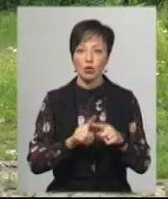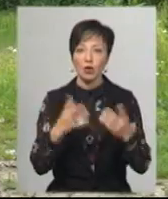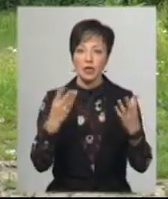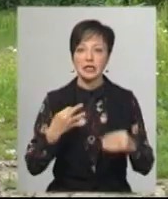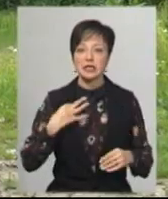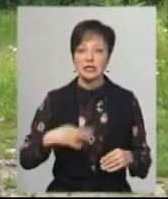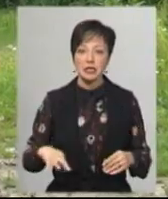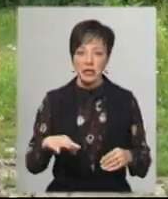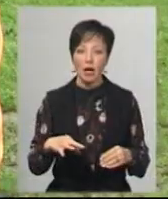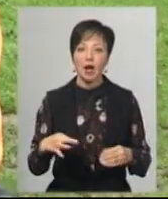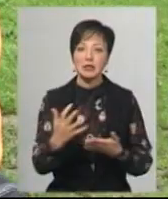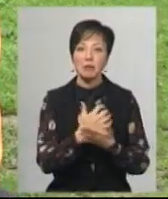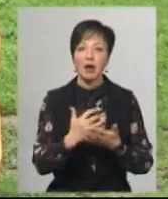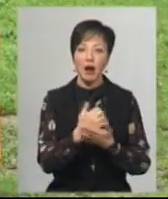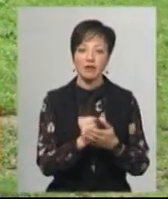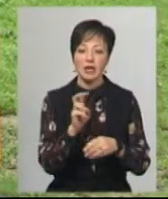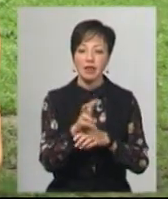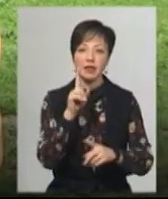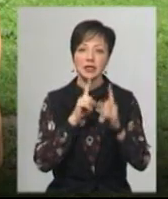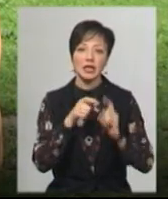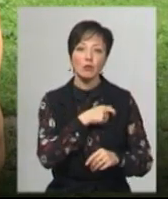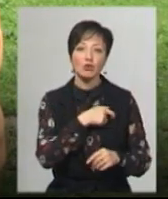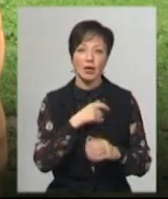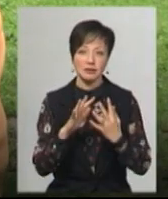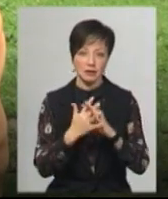збирався на сесію селищної ради. Встав.